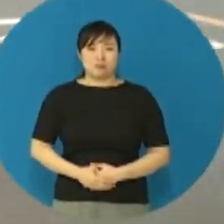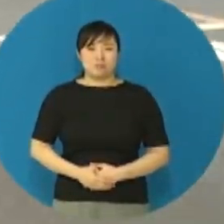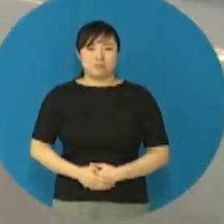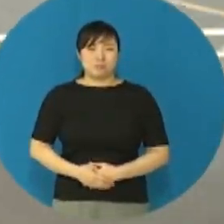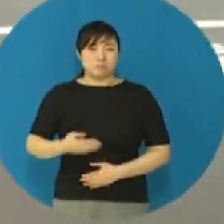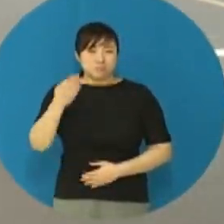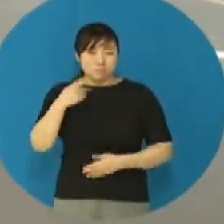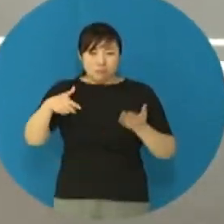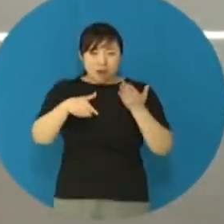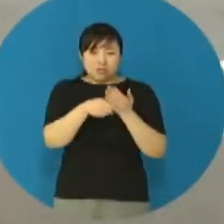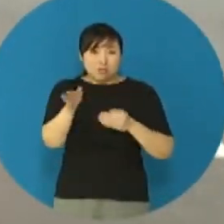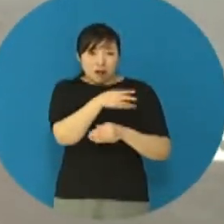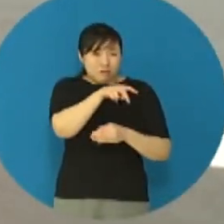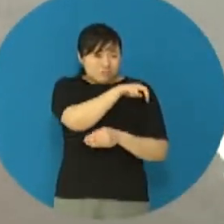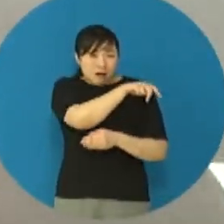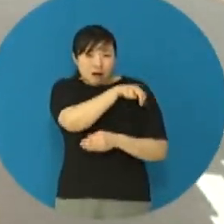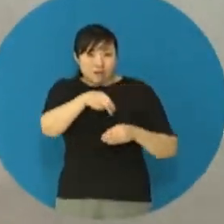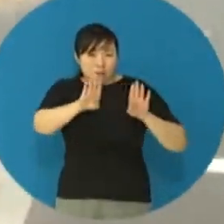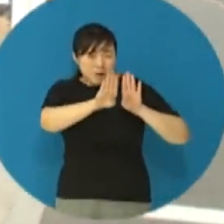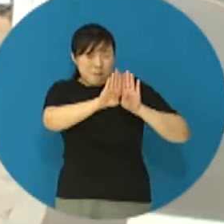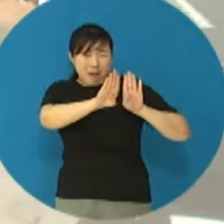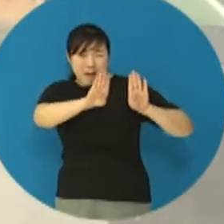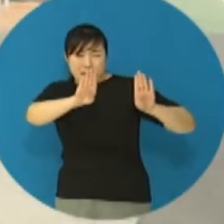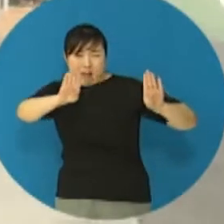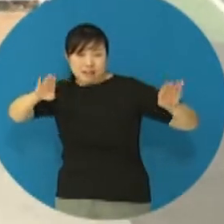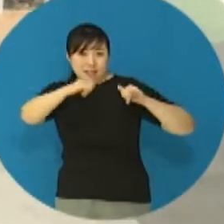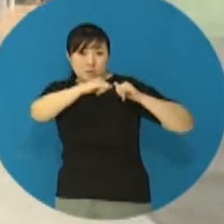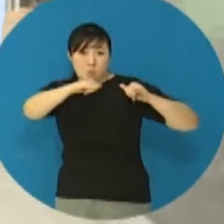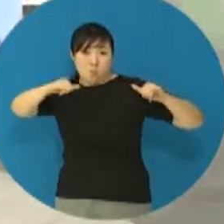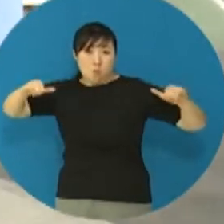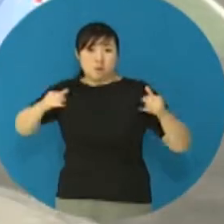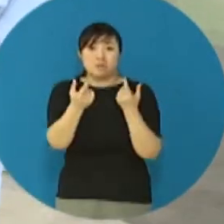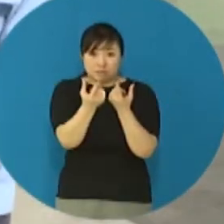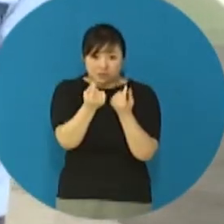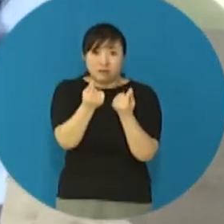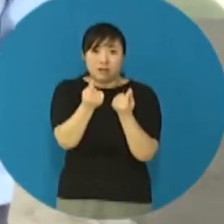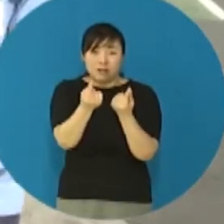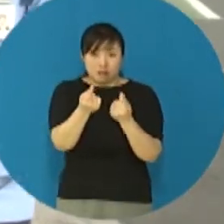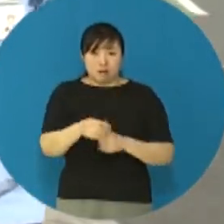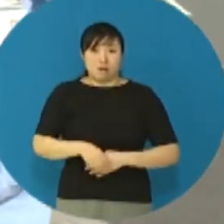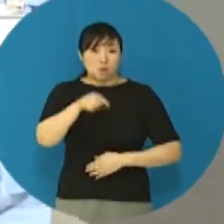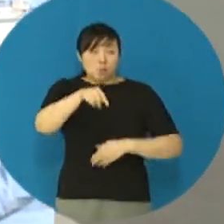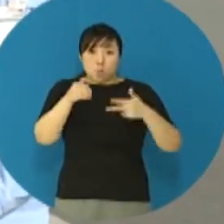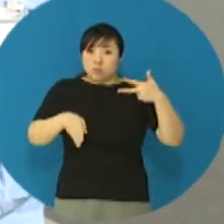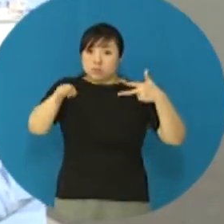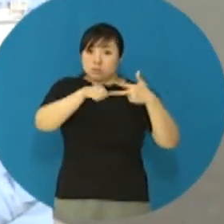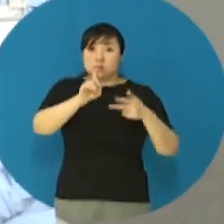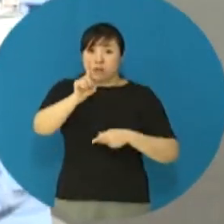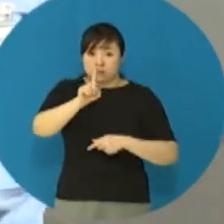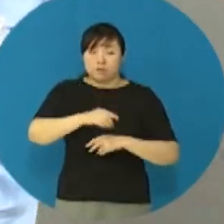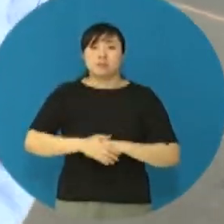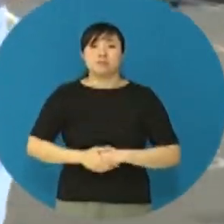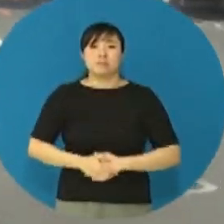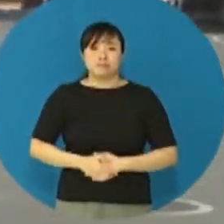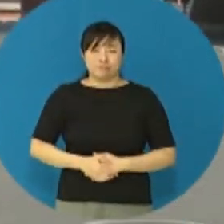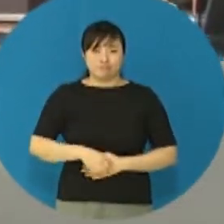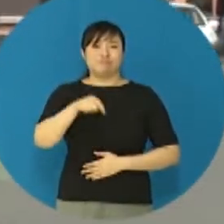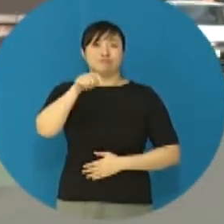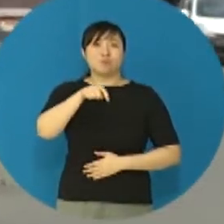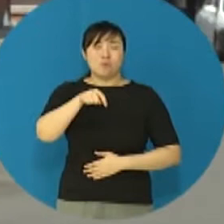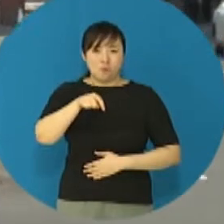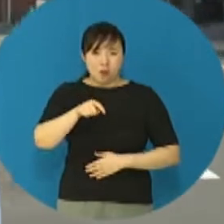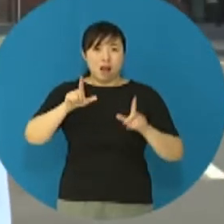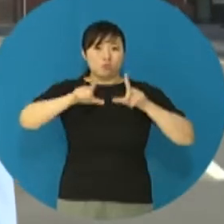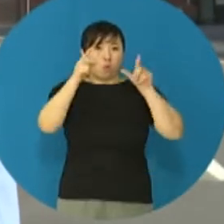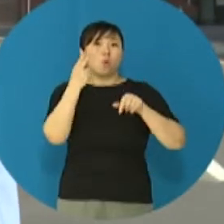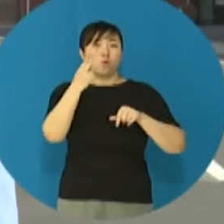外から見てたんですけど、ここすごい広い敷地ですよね。何の施設ですか。 はい、ここはですね、東